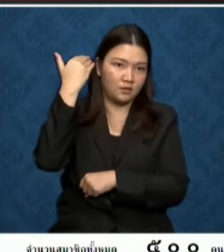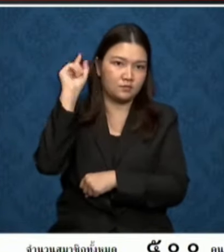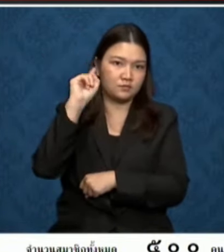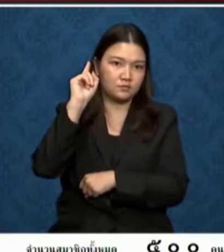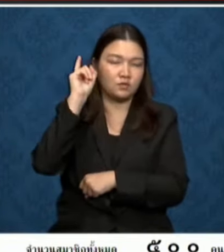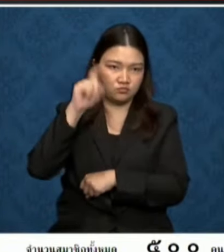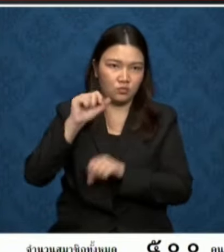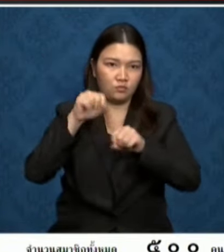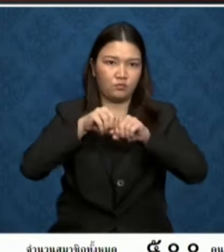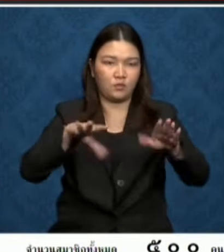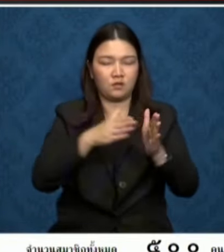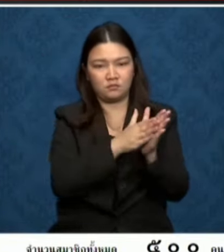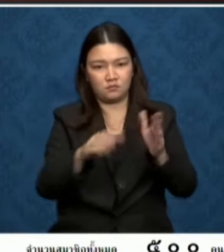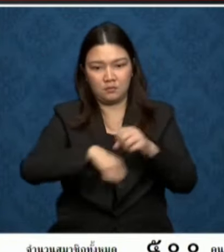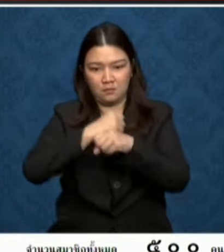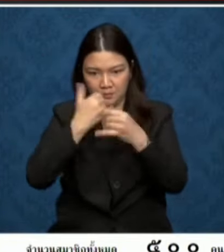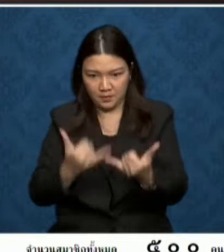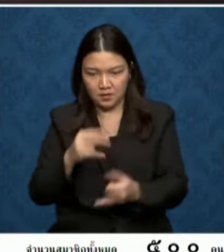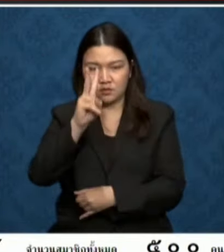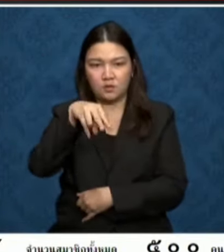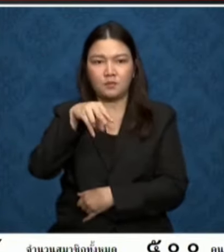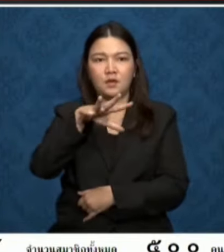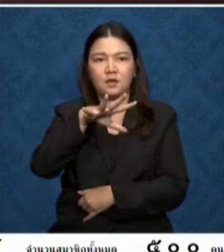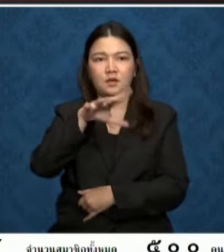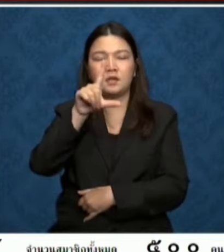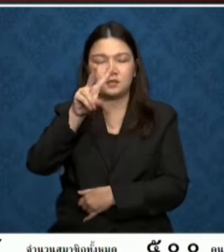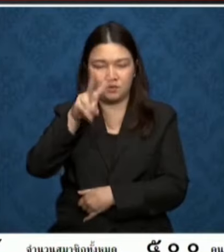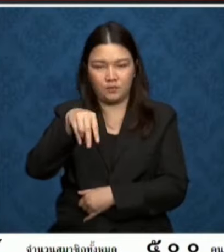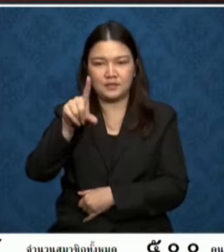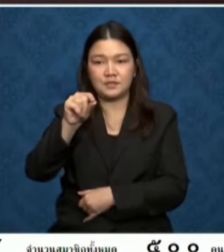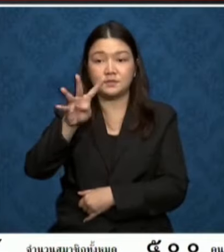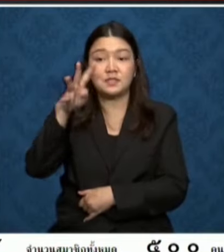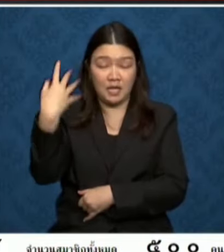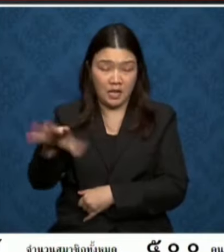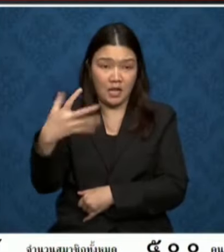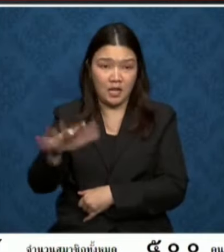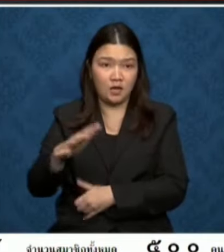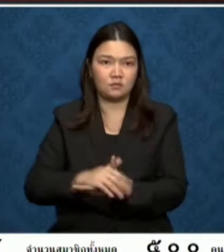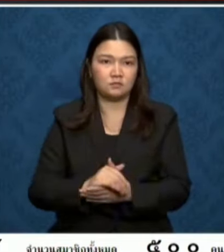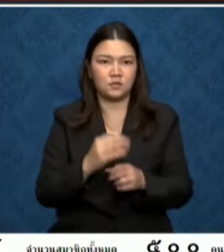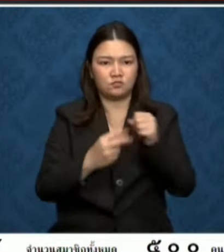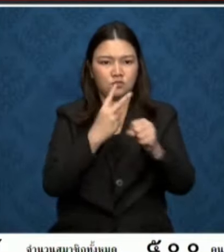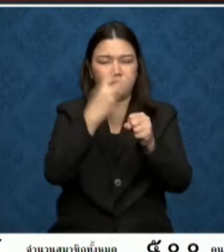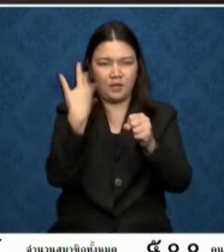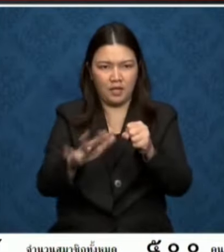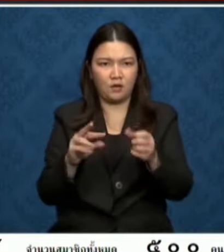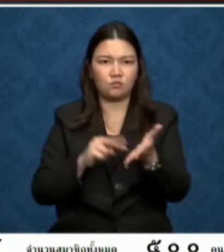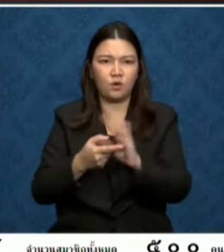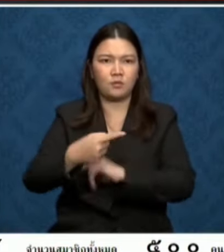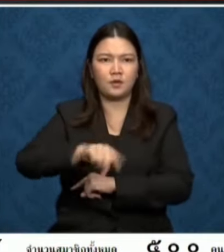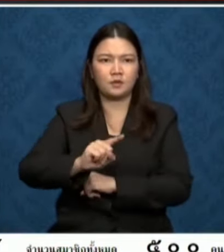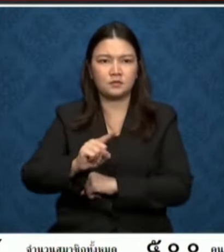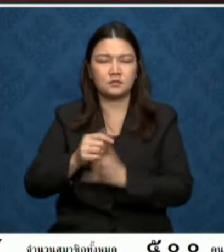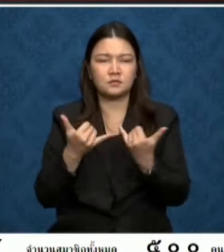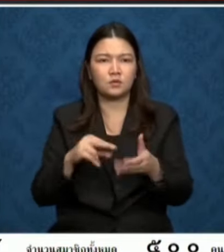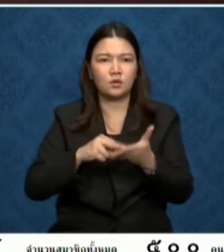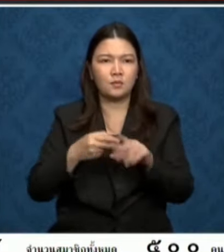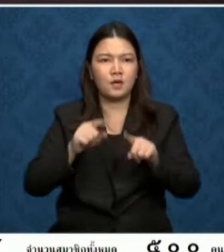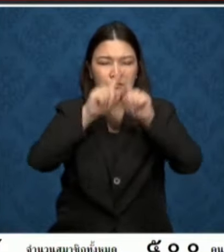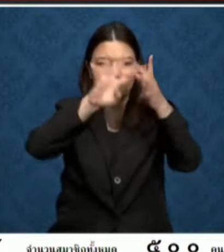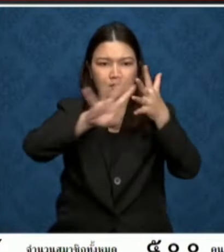ค่ะท่านประธานปีนี้ปี2024แล้วค่ะ2ปีแล้วนะคะที่เราอยู่กันแบบ